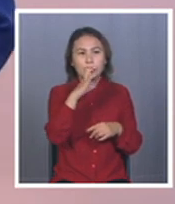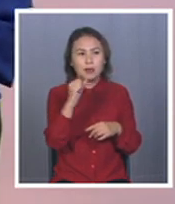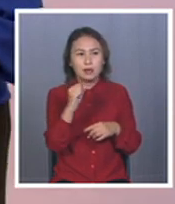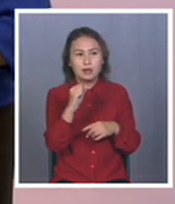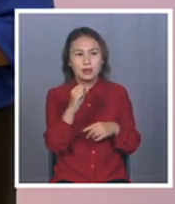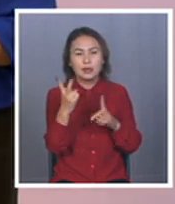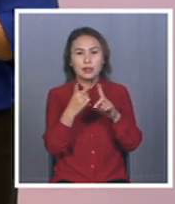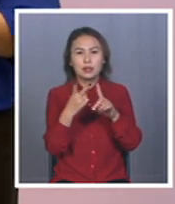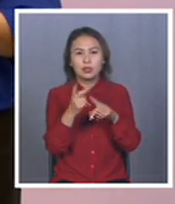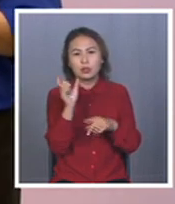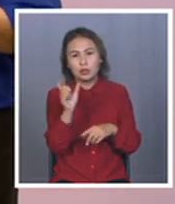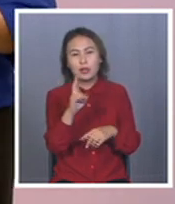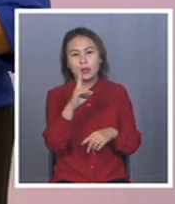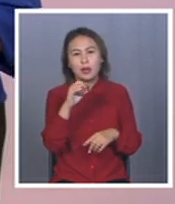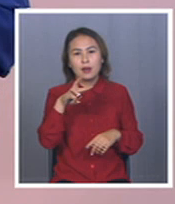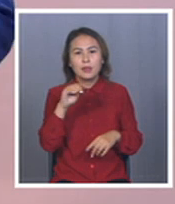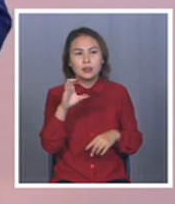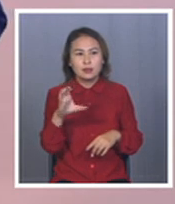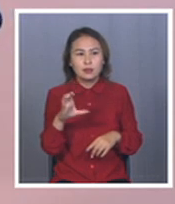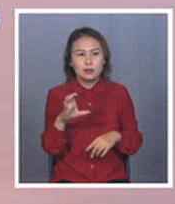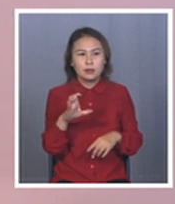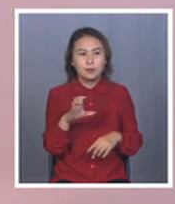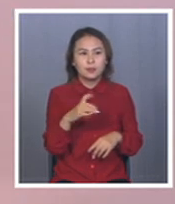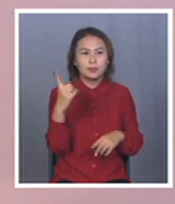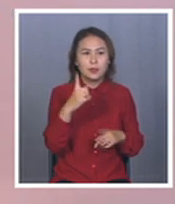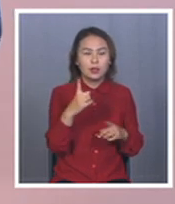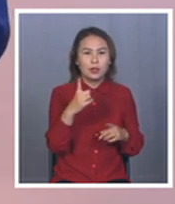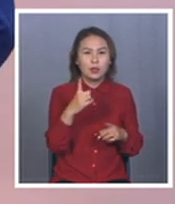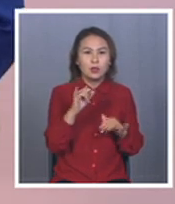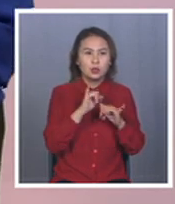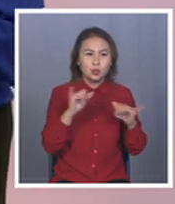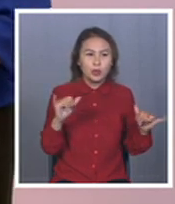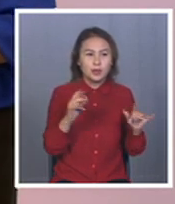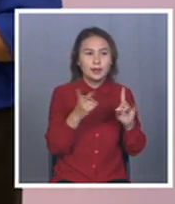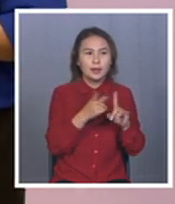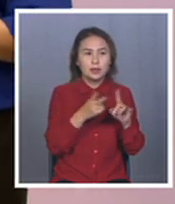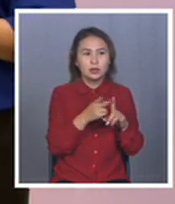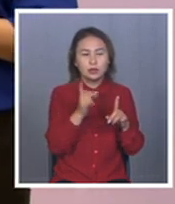екінші түбірі келмес. Яғни, бірінші түбір жуан айтылып тұр, екінші түбір